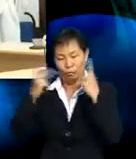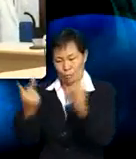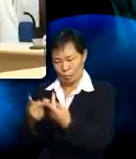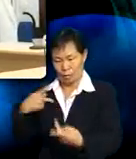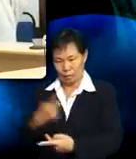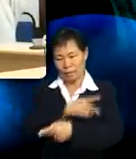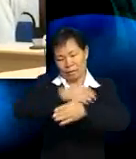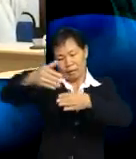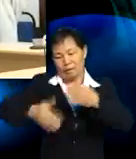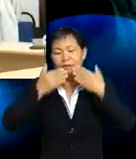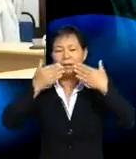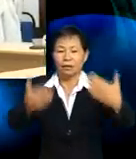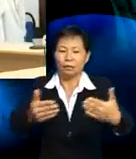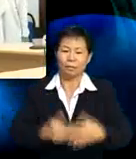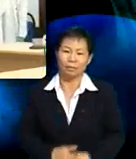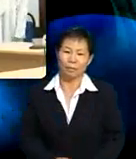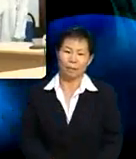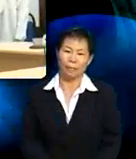kami. Sekian, terima kasih.